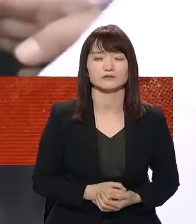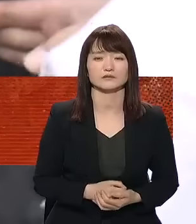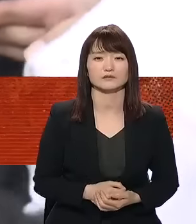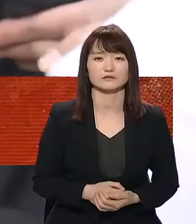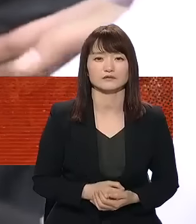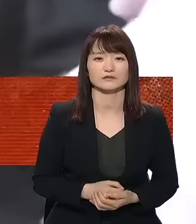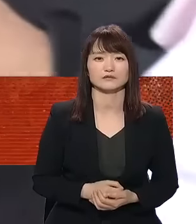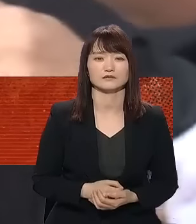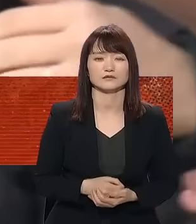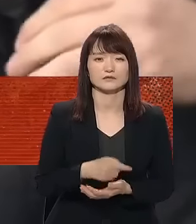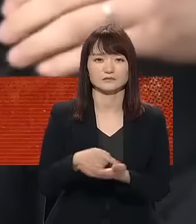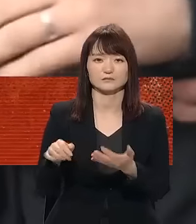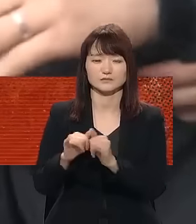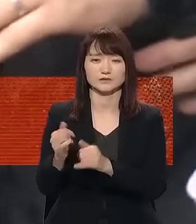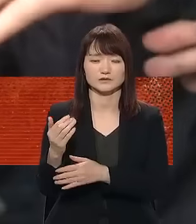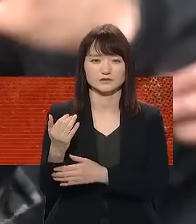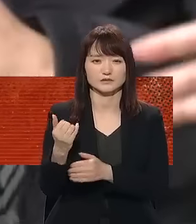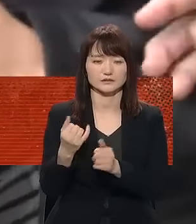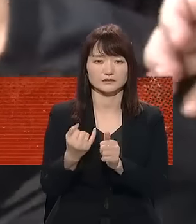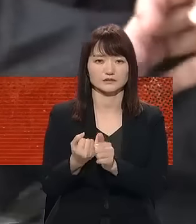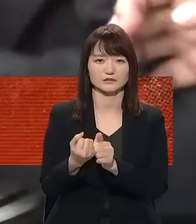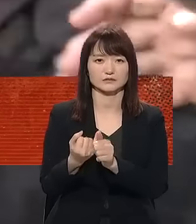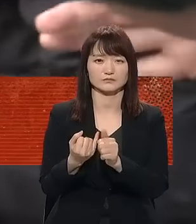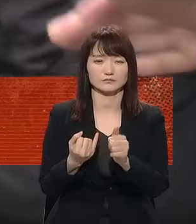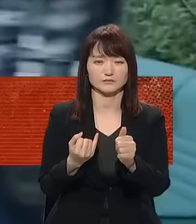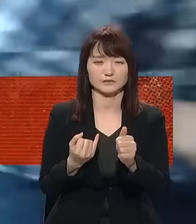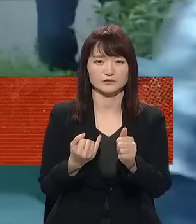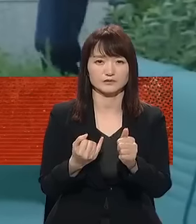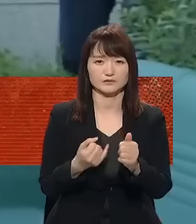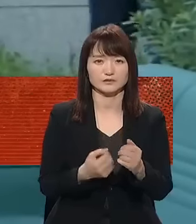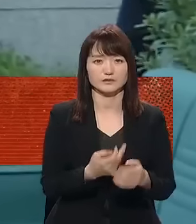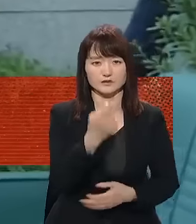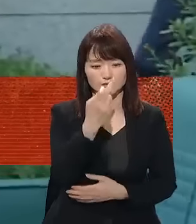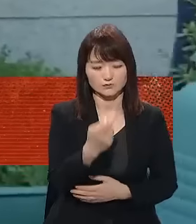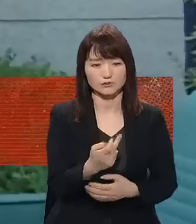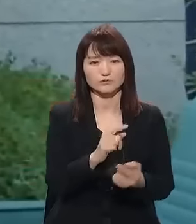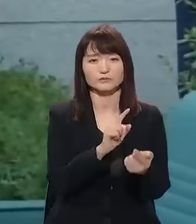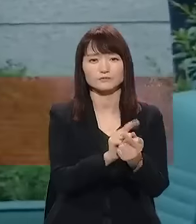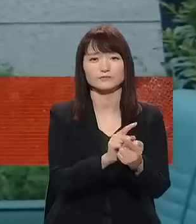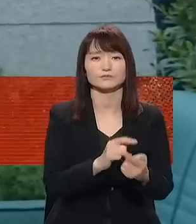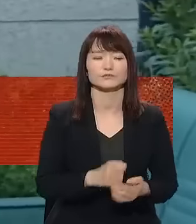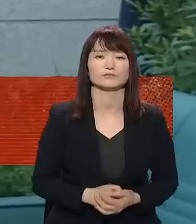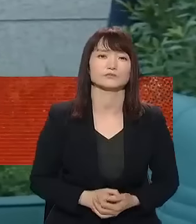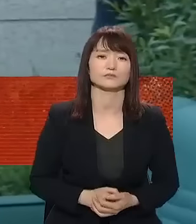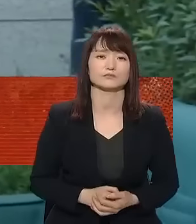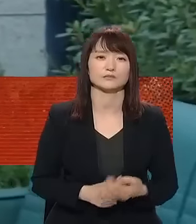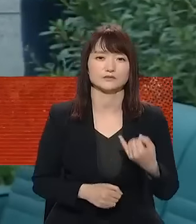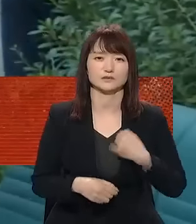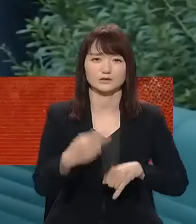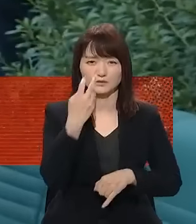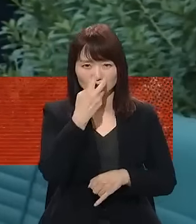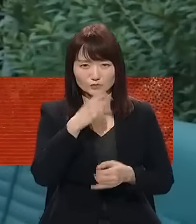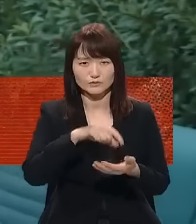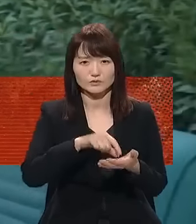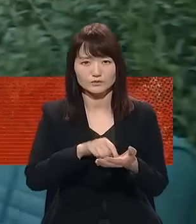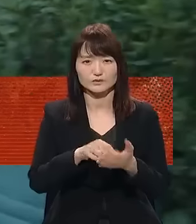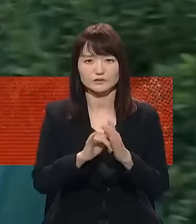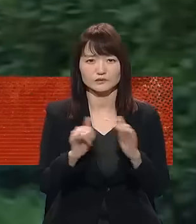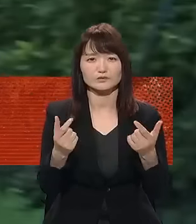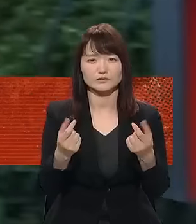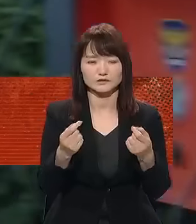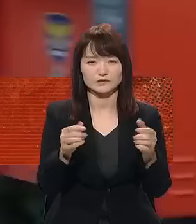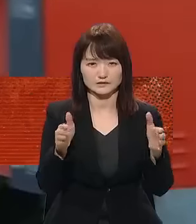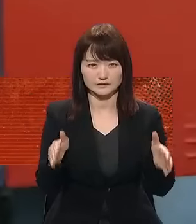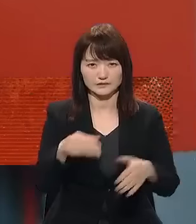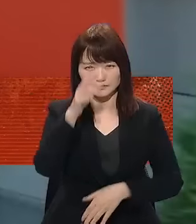형 동생하면서 친하게 지냈다고 합니다 권시은 피해자의 딸까지 돌봐줄 정도로 가족 같은 사이였는데 경찰 조사에서 순순히